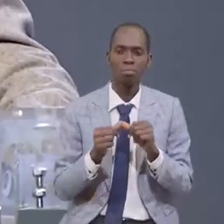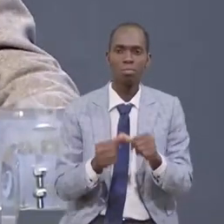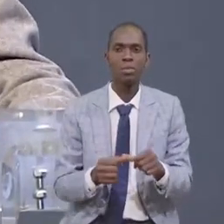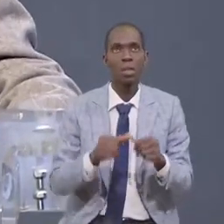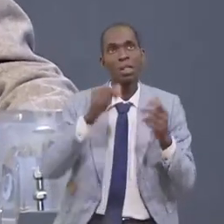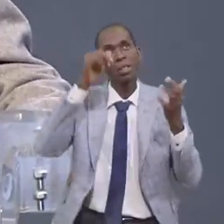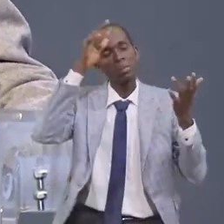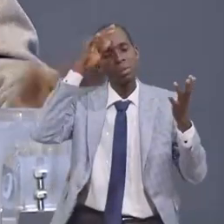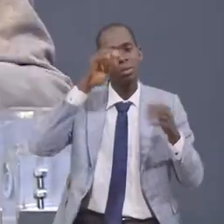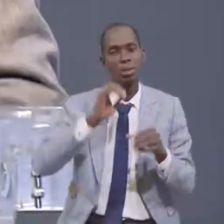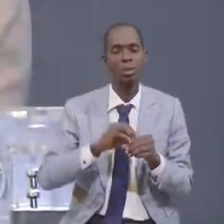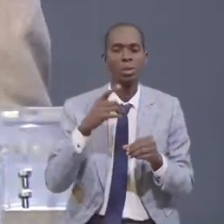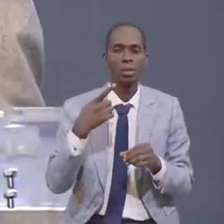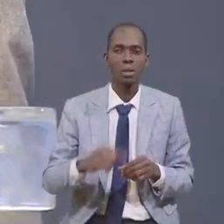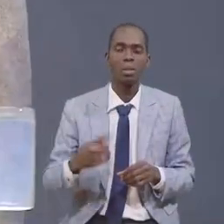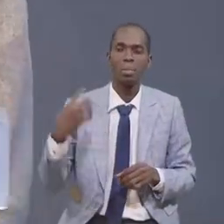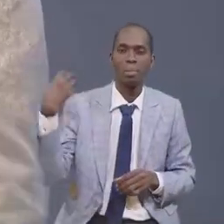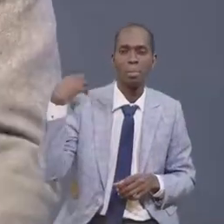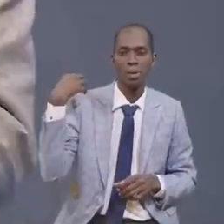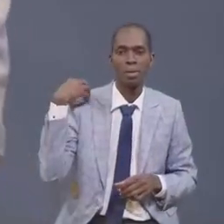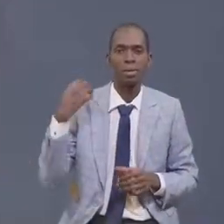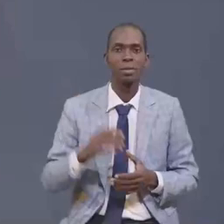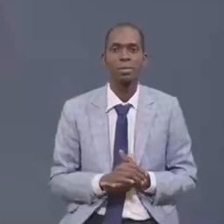Nous avons donc l'espérance ferme du maître.